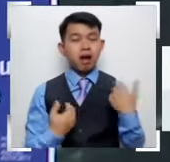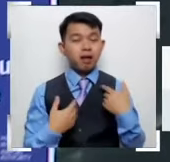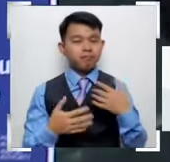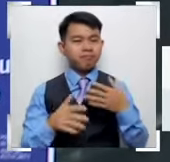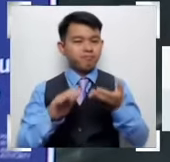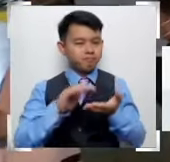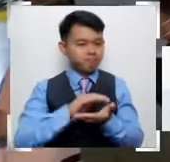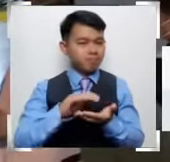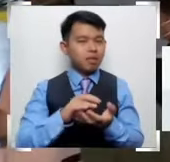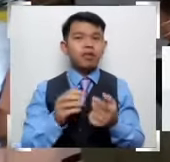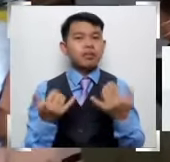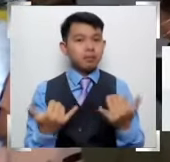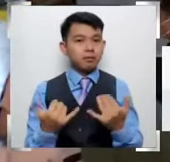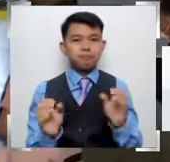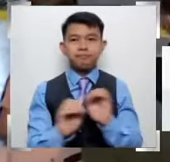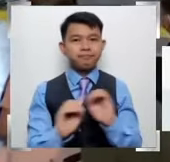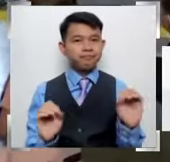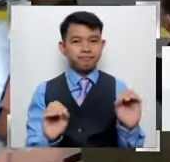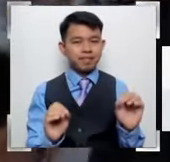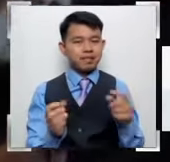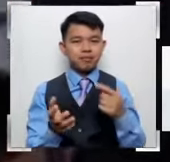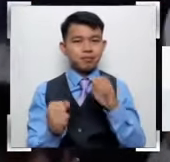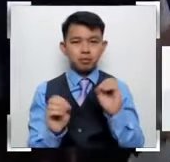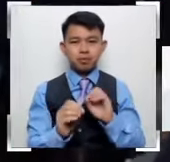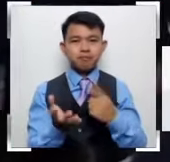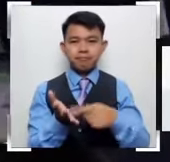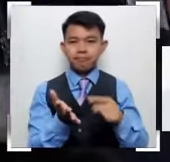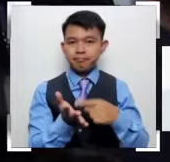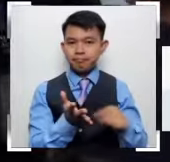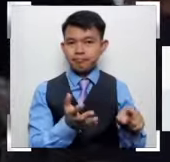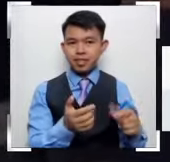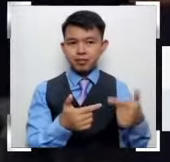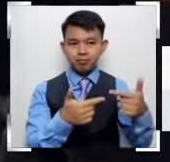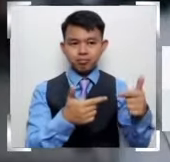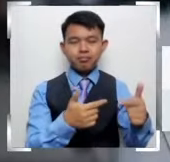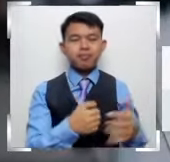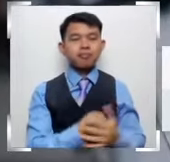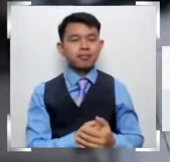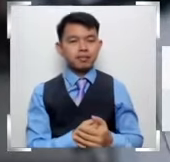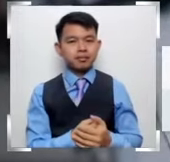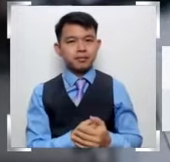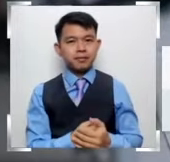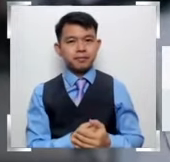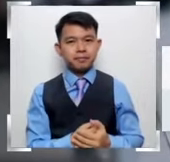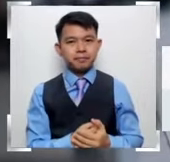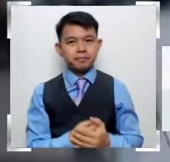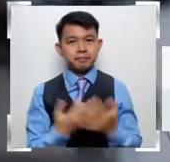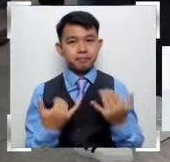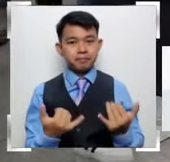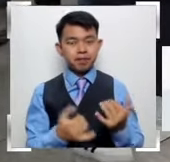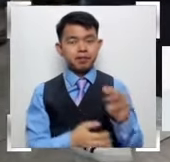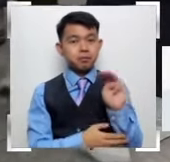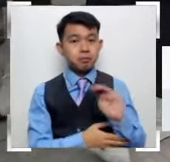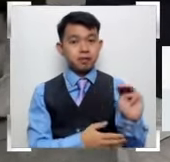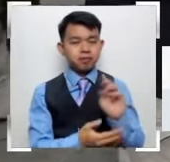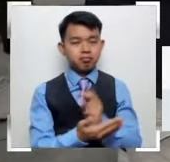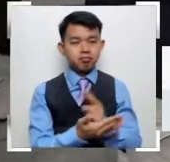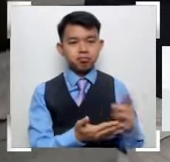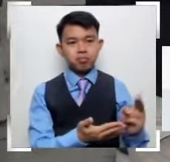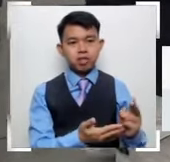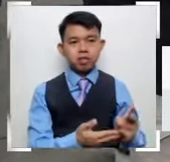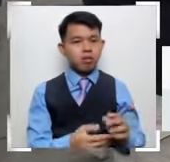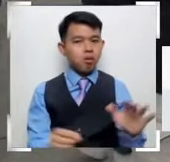mga pasahero sa gate, sa pre-departure area ng security screening. Ngayong Lunes Santo, napuno ang terminal ng